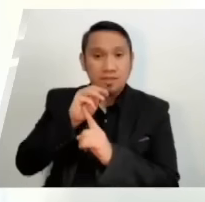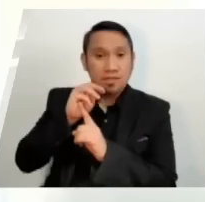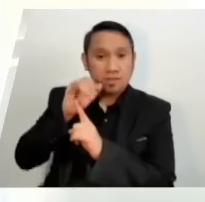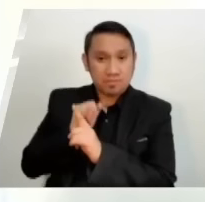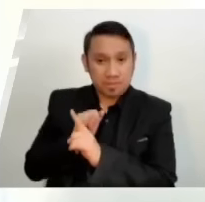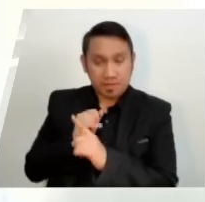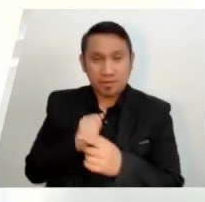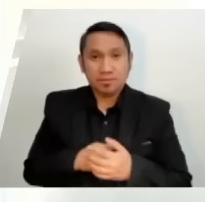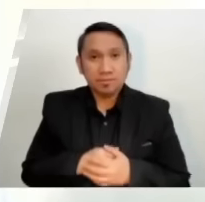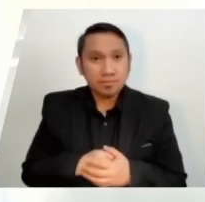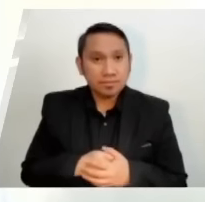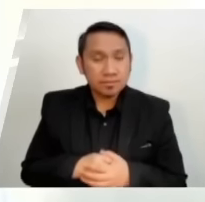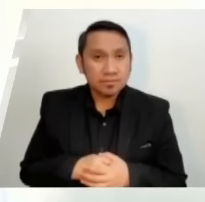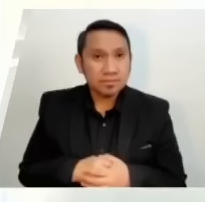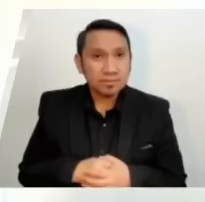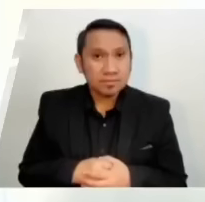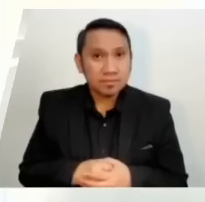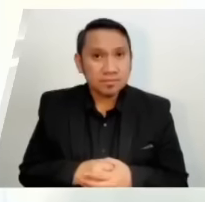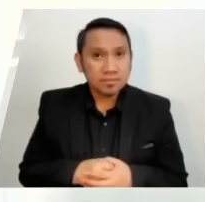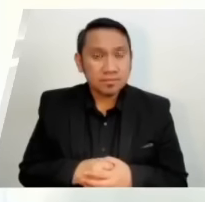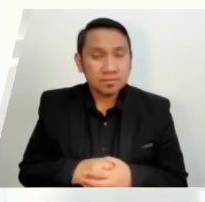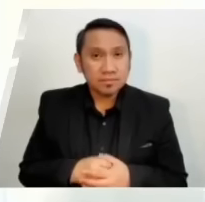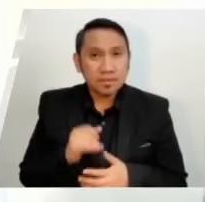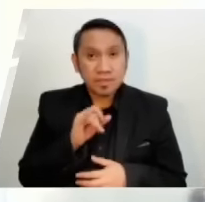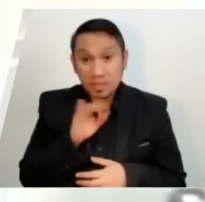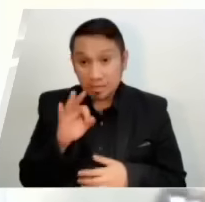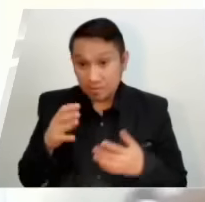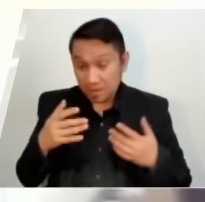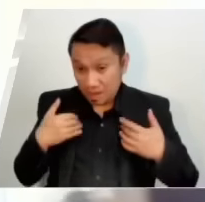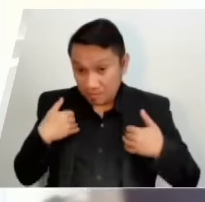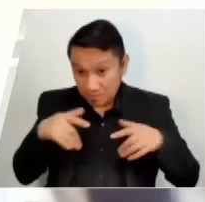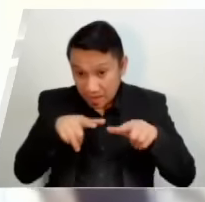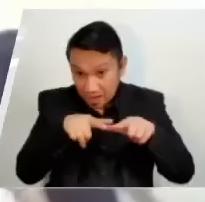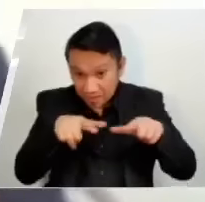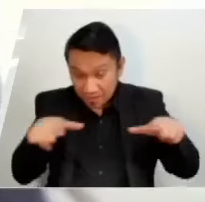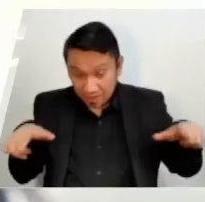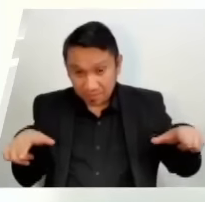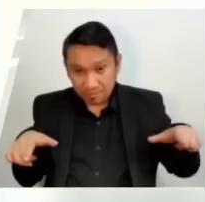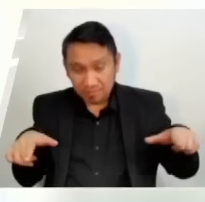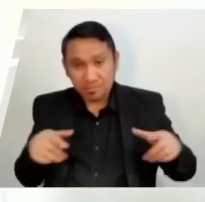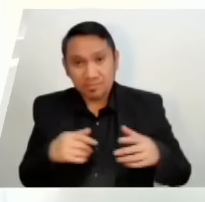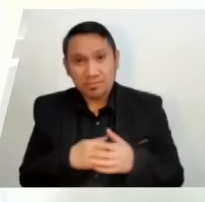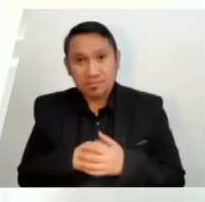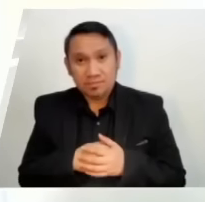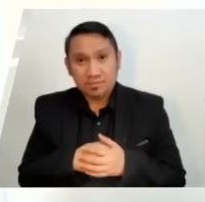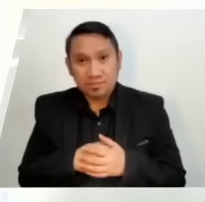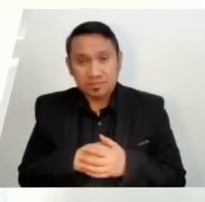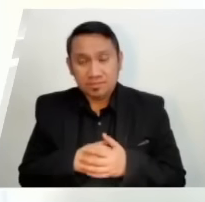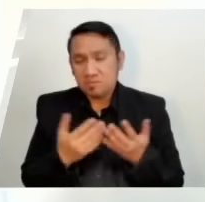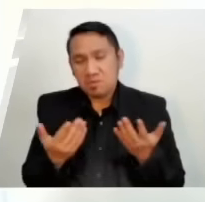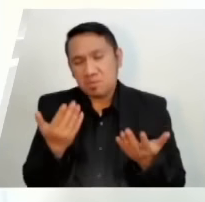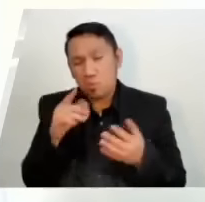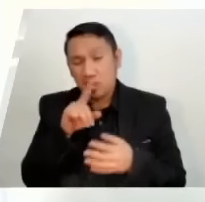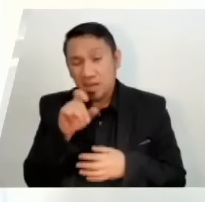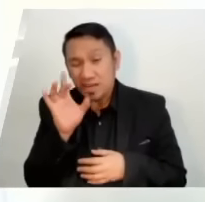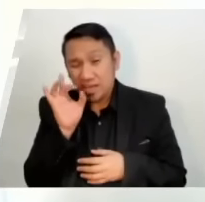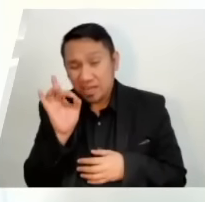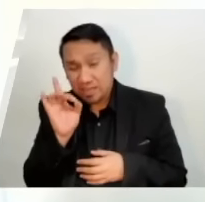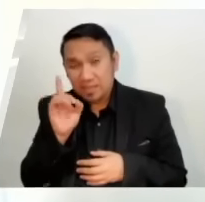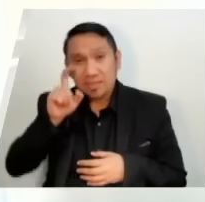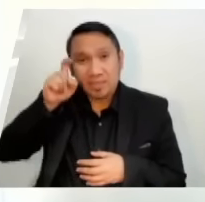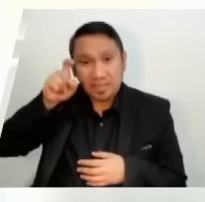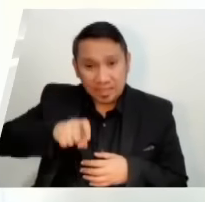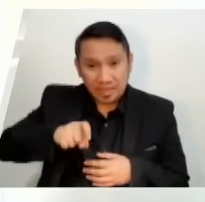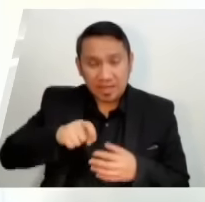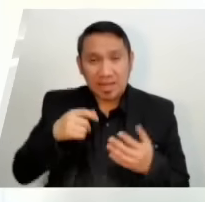sa to a certain level ng Angat water level, 180, kailangan talaga i-prioritize